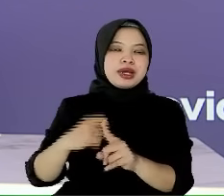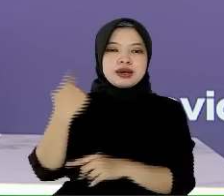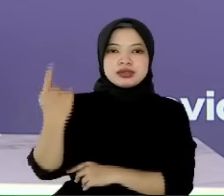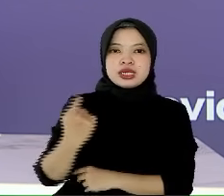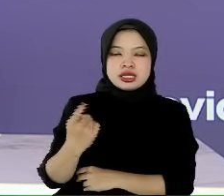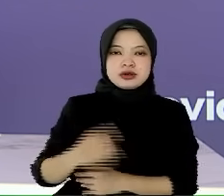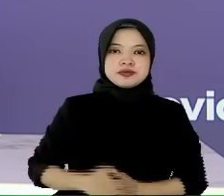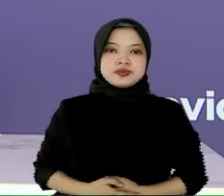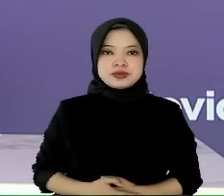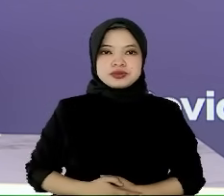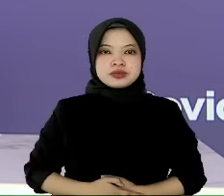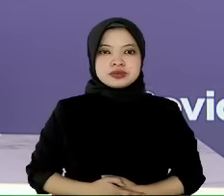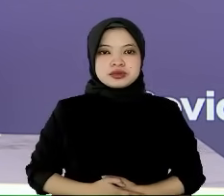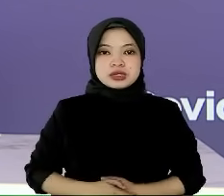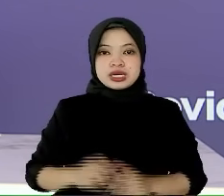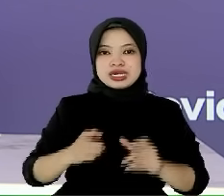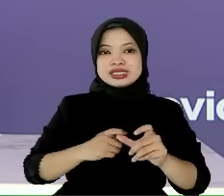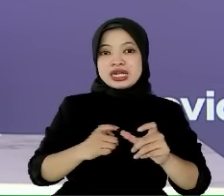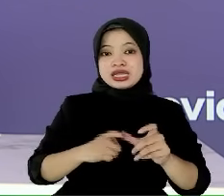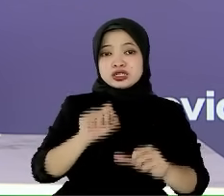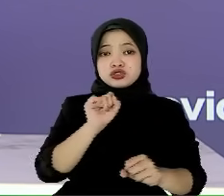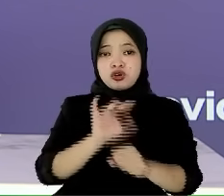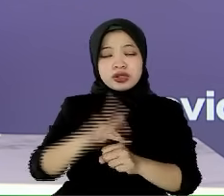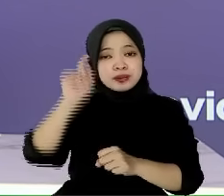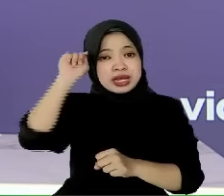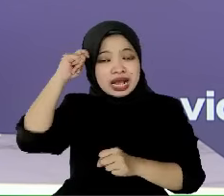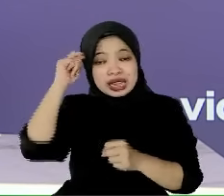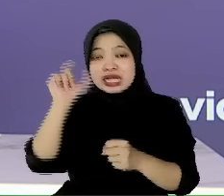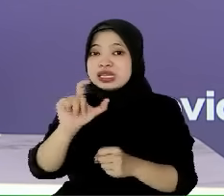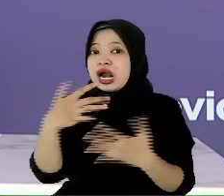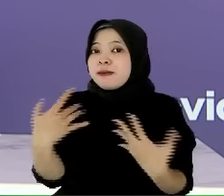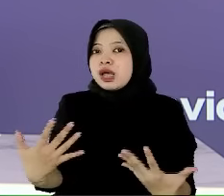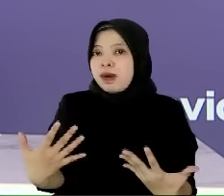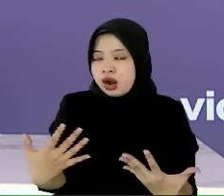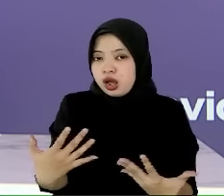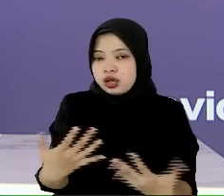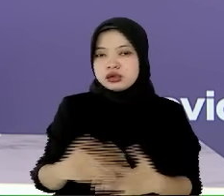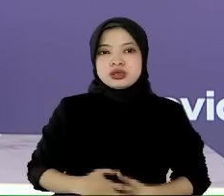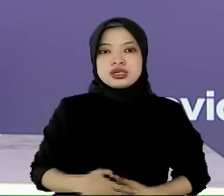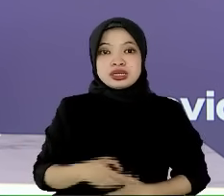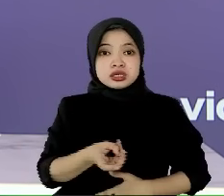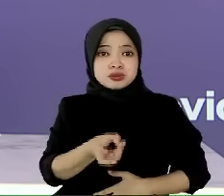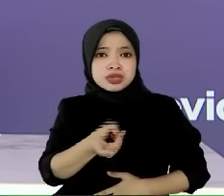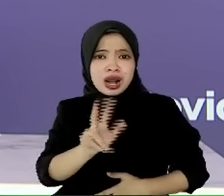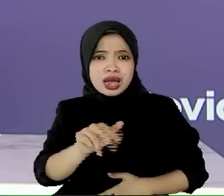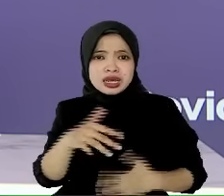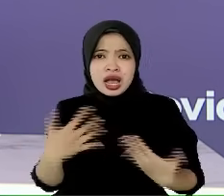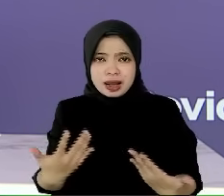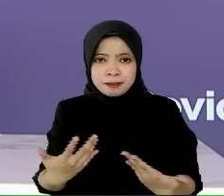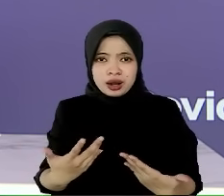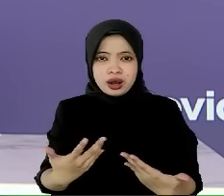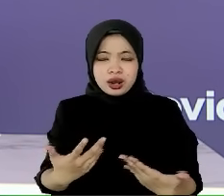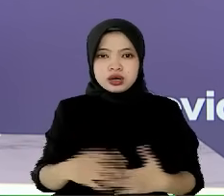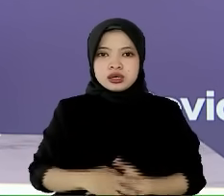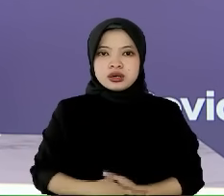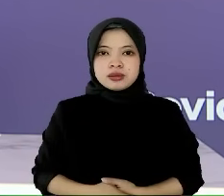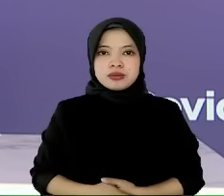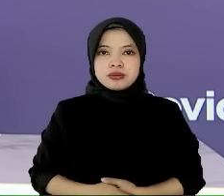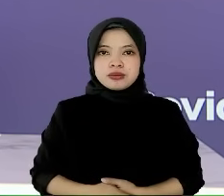Bagaimana himbauan dari Satgas COVID-19 karena sebentar lagi akan masuk bulan